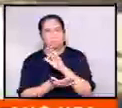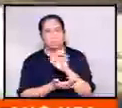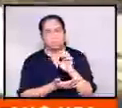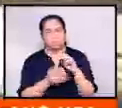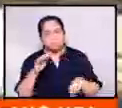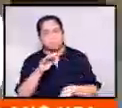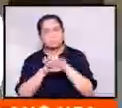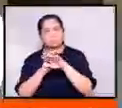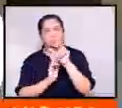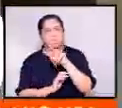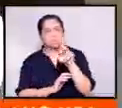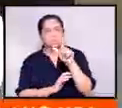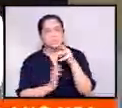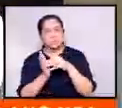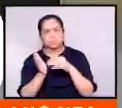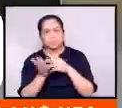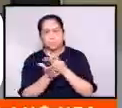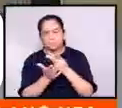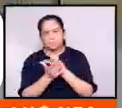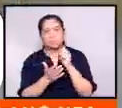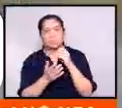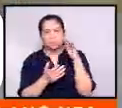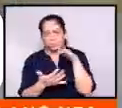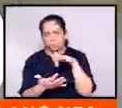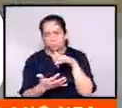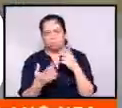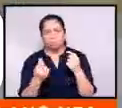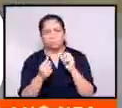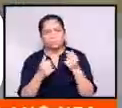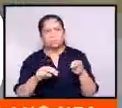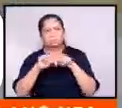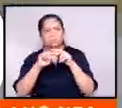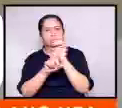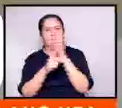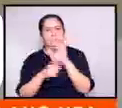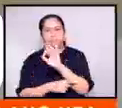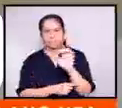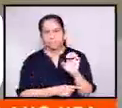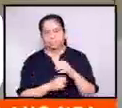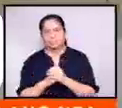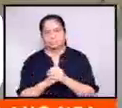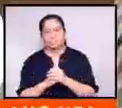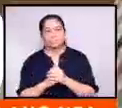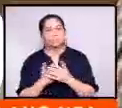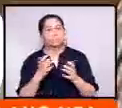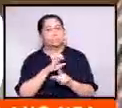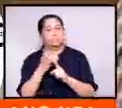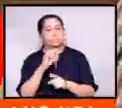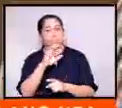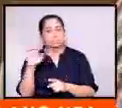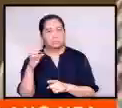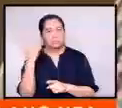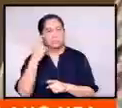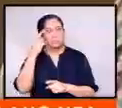na umabot lang sa 21 million pesos. Kaya pinag-aaralan na ang pagtataas ng environmental fee. Ang environmental